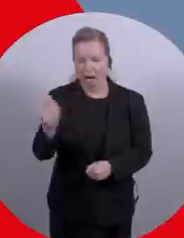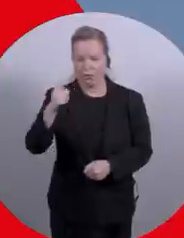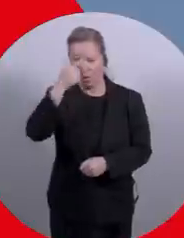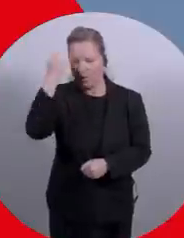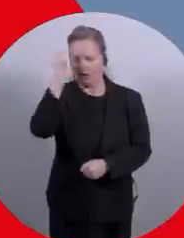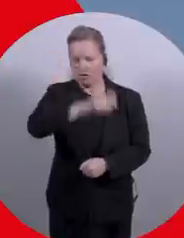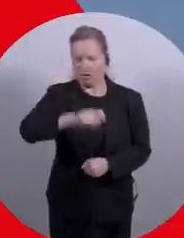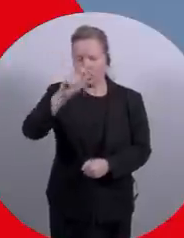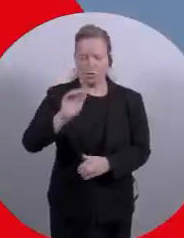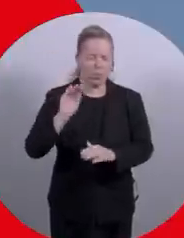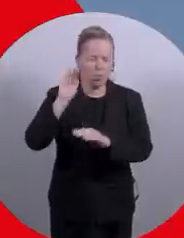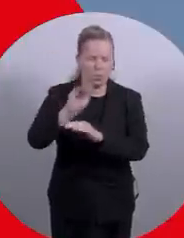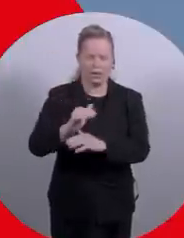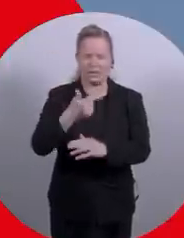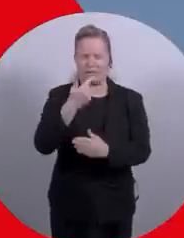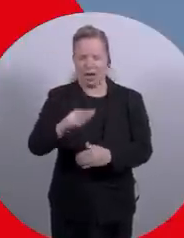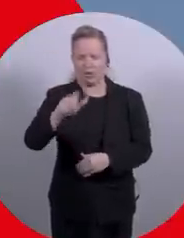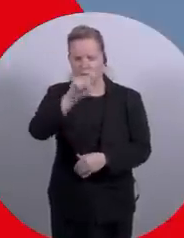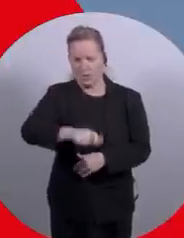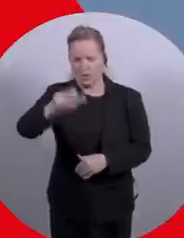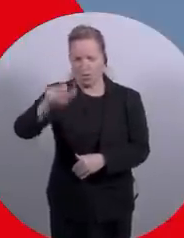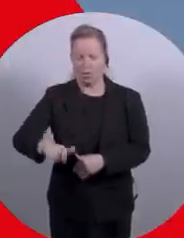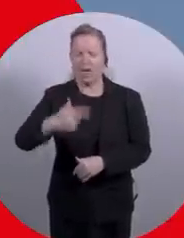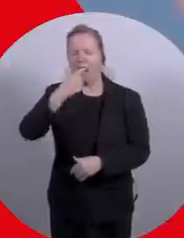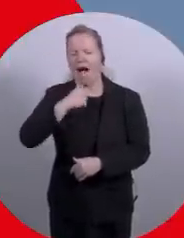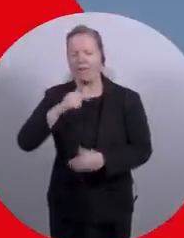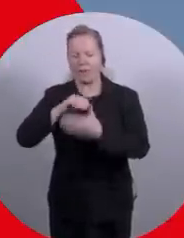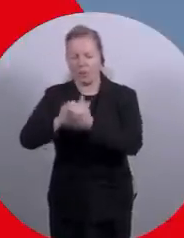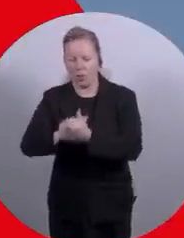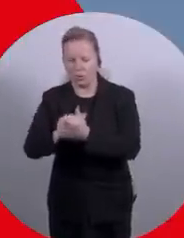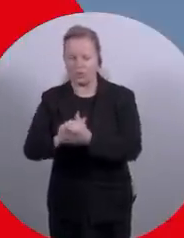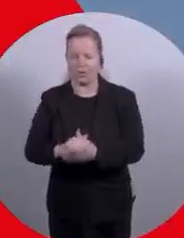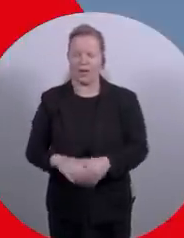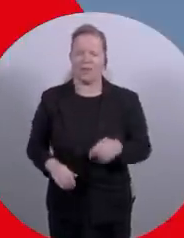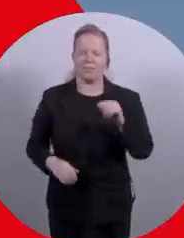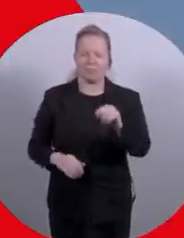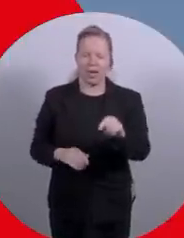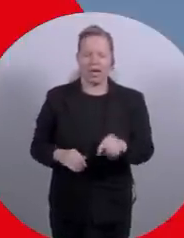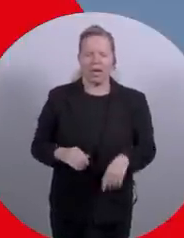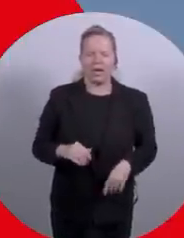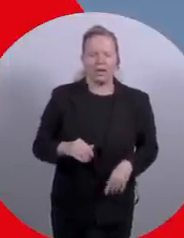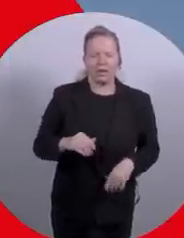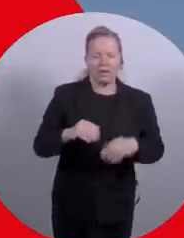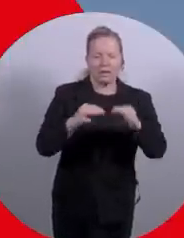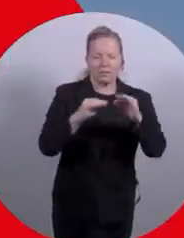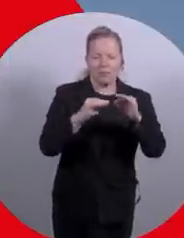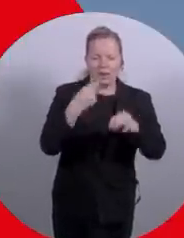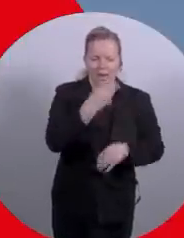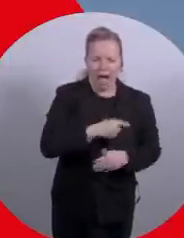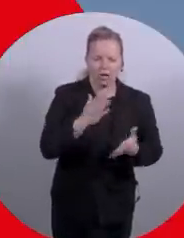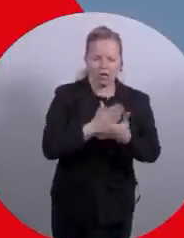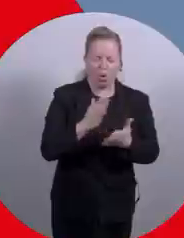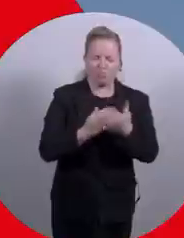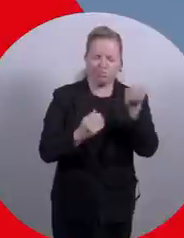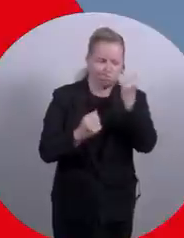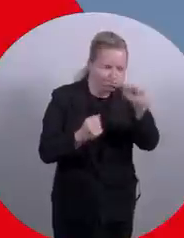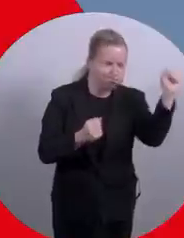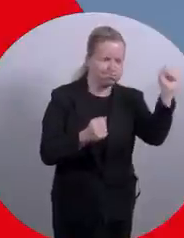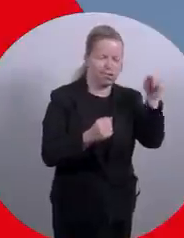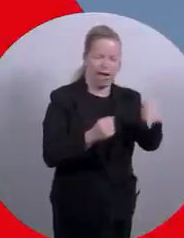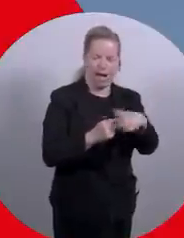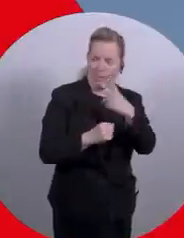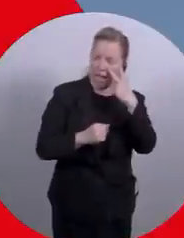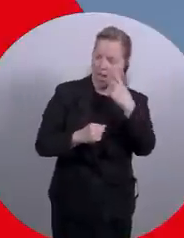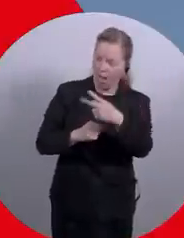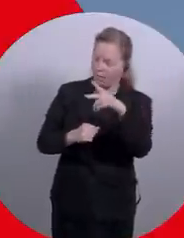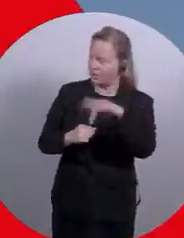Menschen alte Genossinnen und Genossen Menschen die unsere Partei schon in Rücken gekehrt haben Interessierte die gesagt haben oha